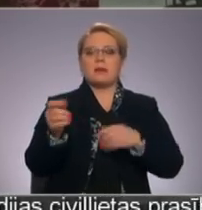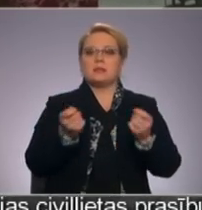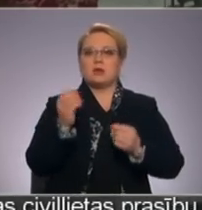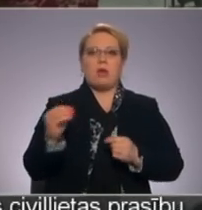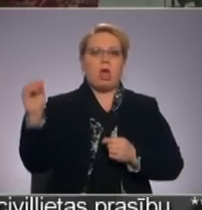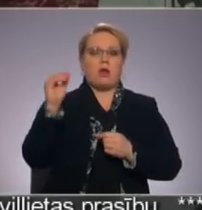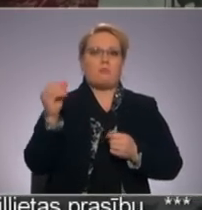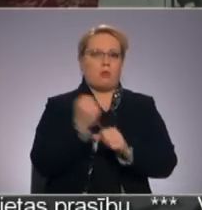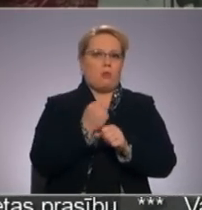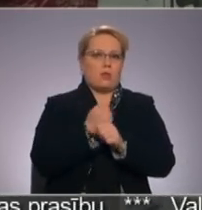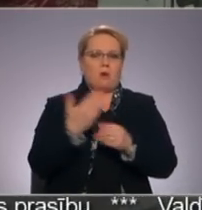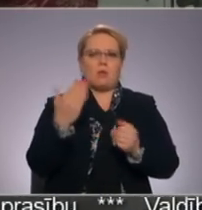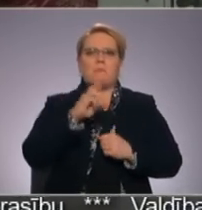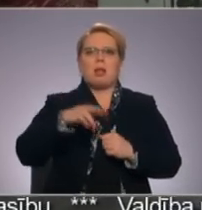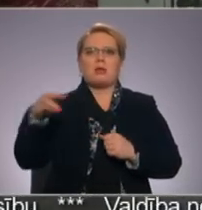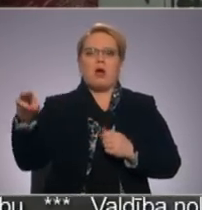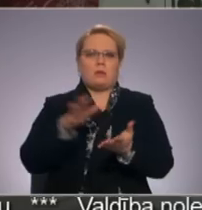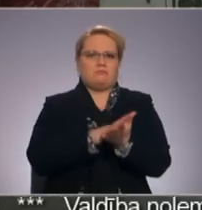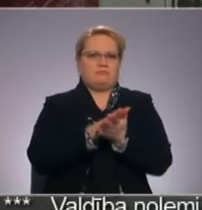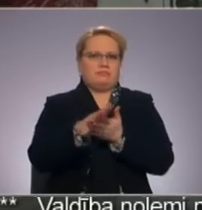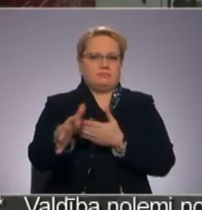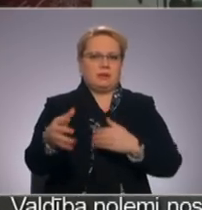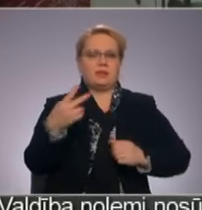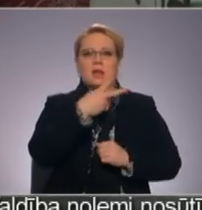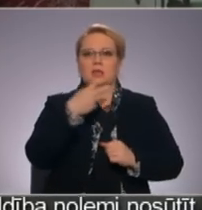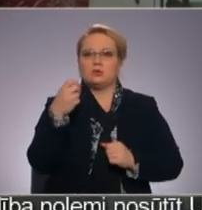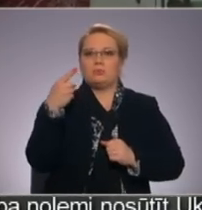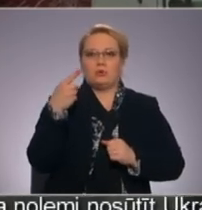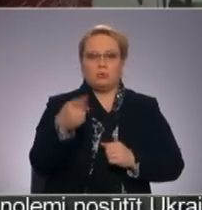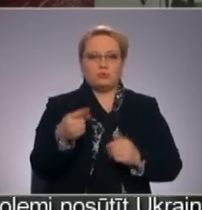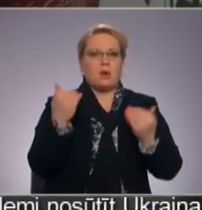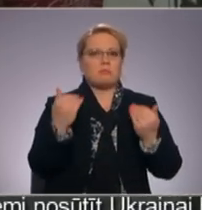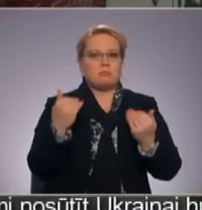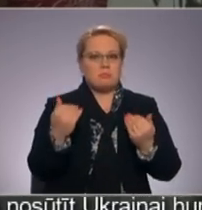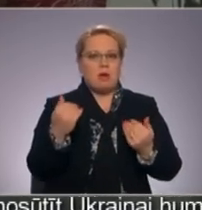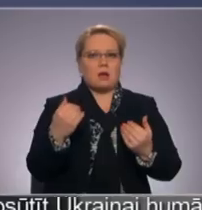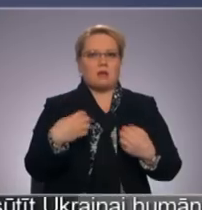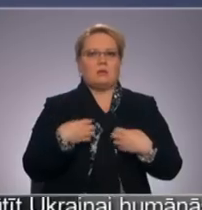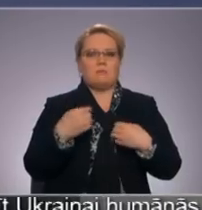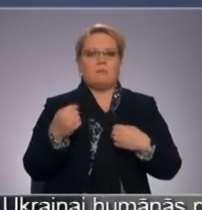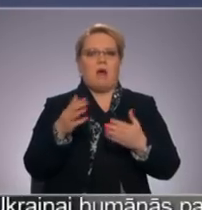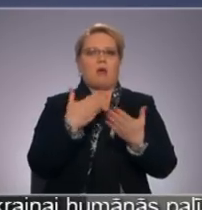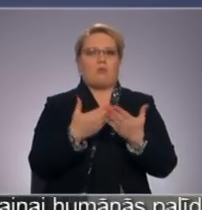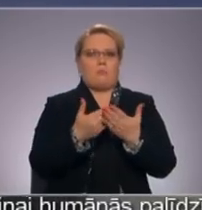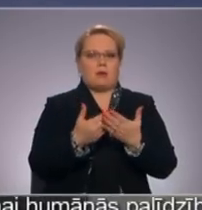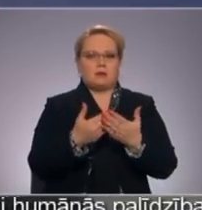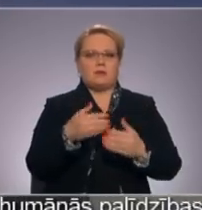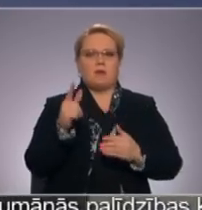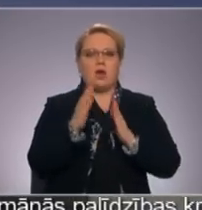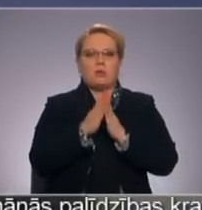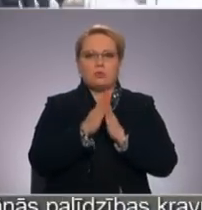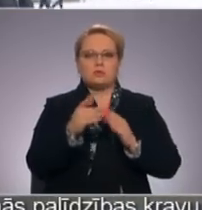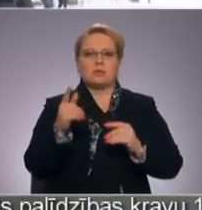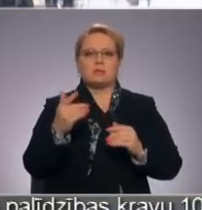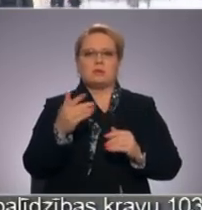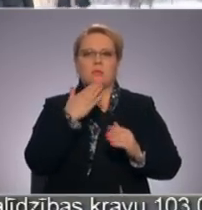Eiropā nodarbojas, kur kādi miljoni aiziet, ja? Tad 200 tūkstoši tagad ir tas baigās arguments. Lūdzas un Zilupes novados